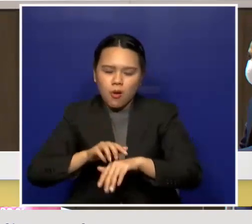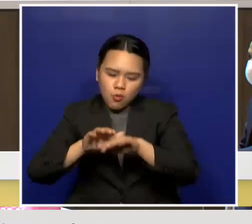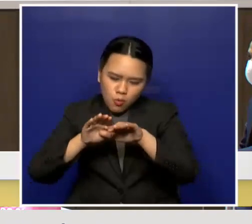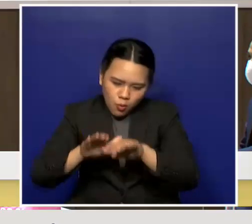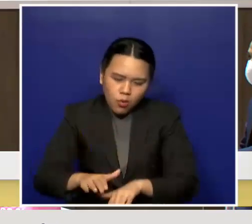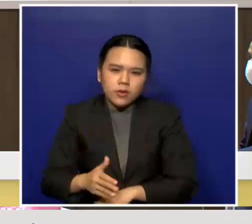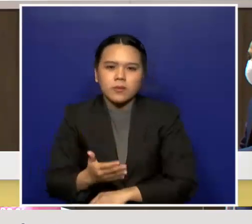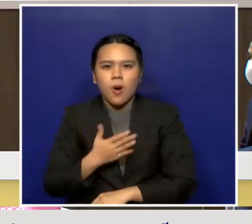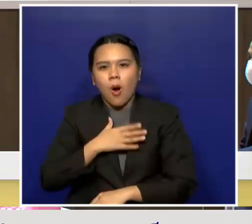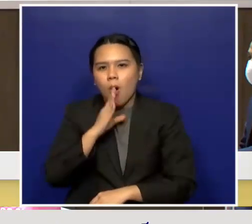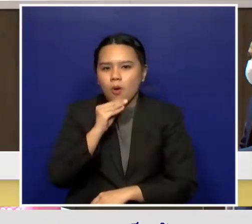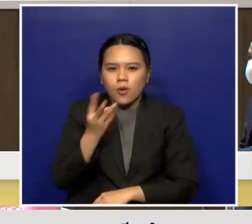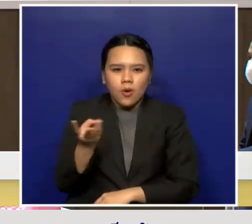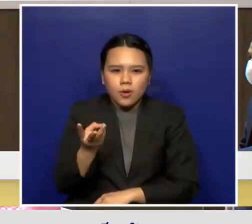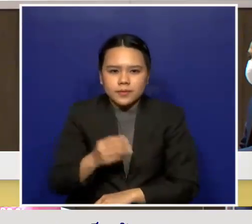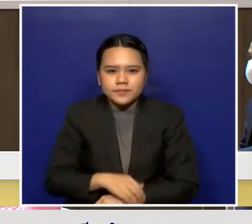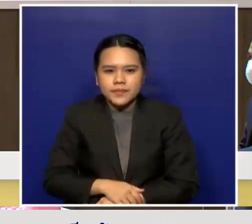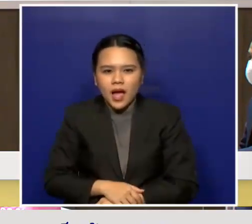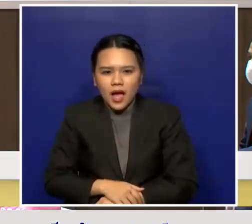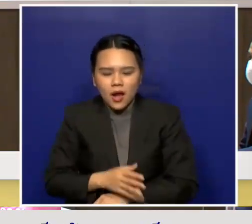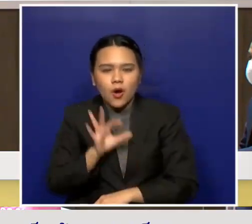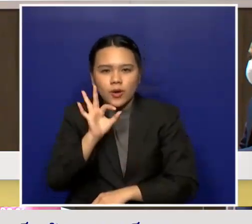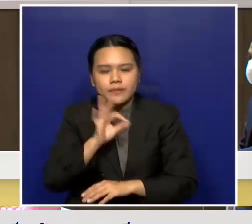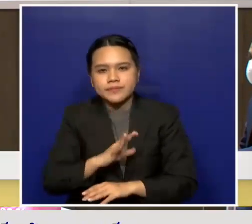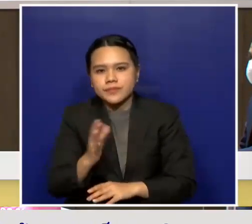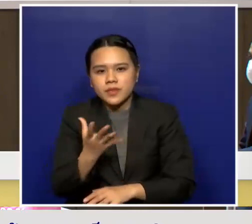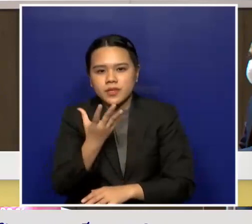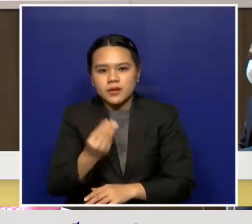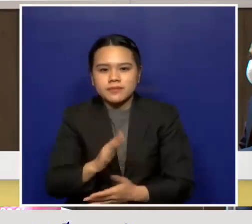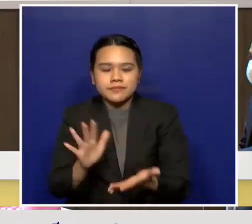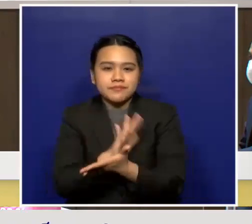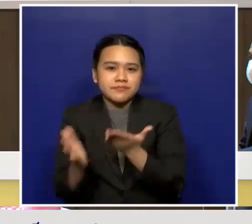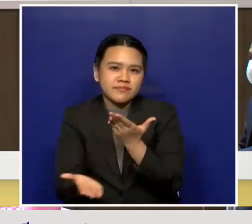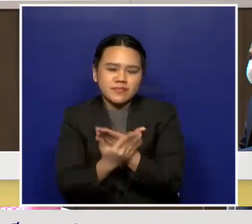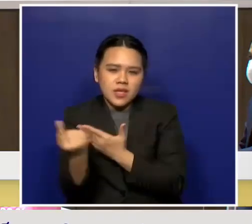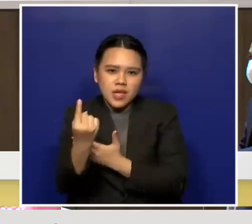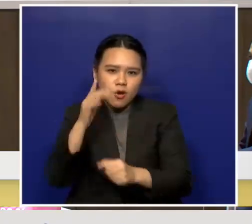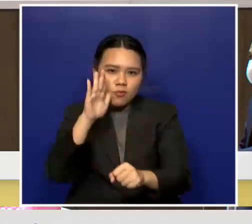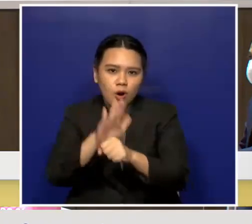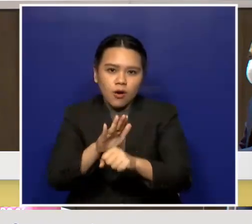ไม่ได้รู้สิ่งที่ดีๆเลยงั้นขอใบเสร็จอย่างเดียวเลยเอา